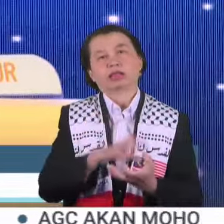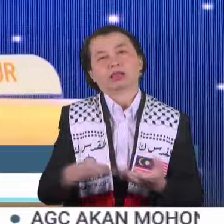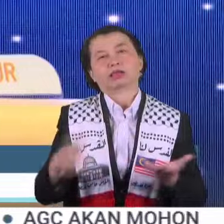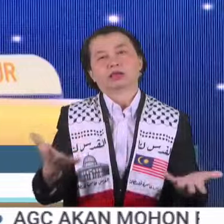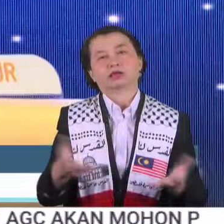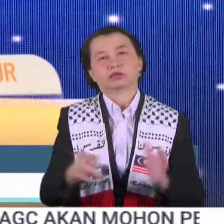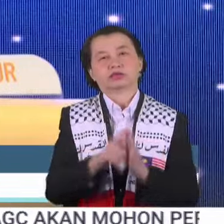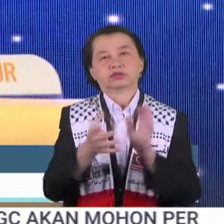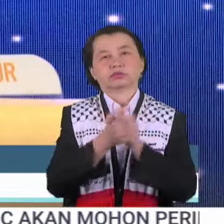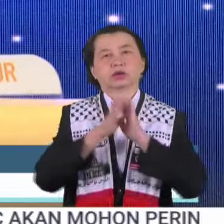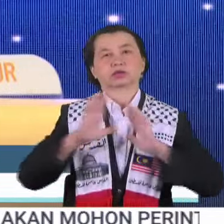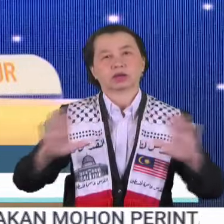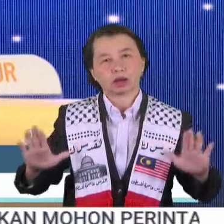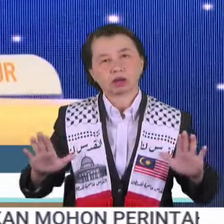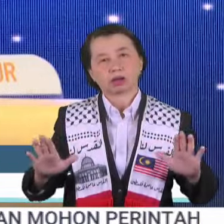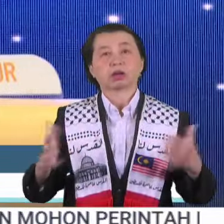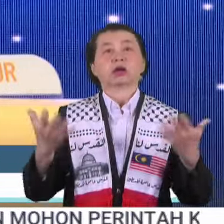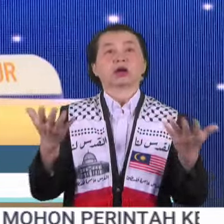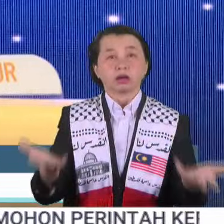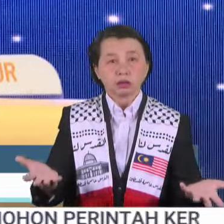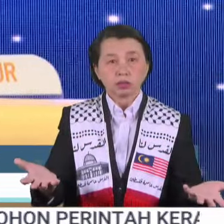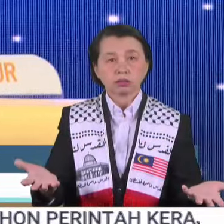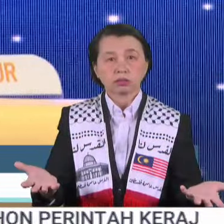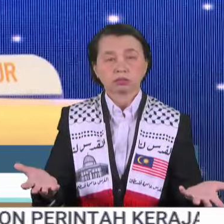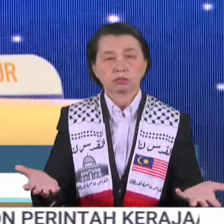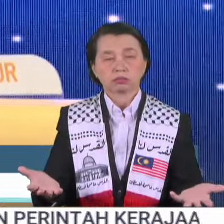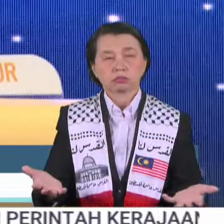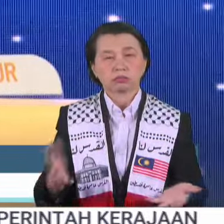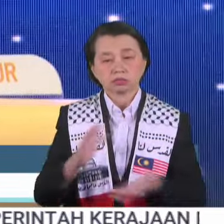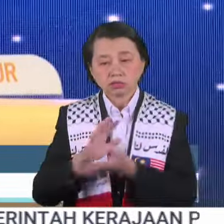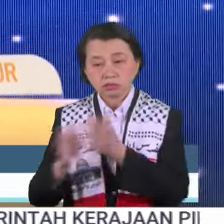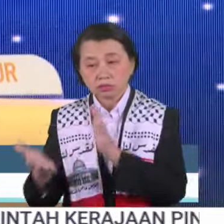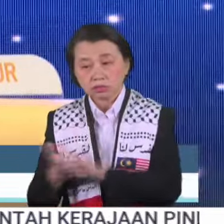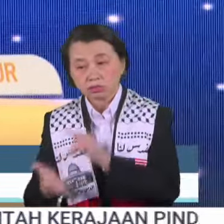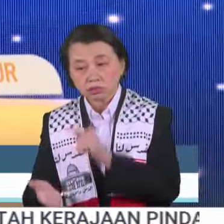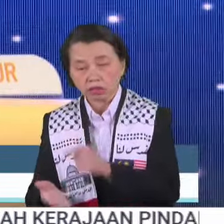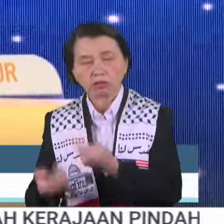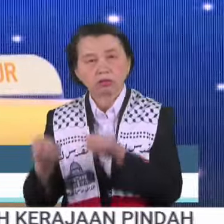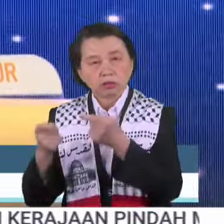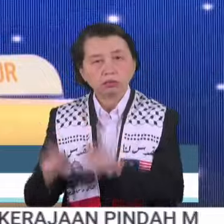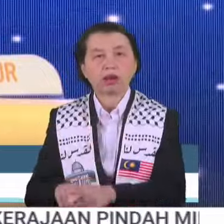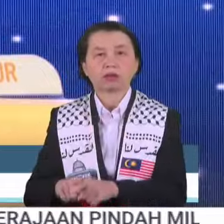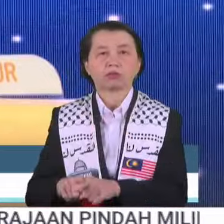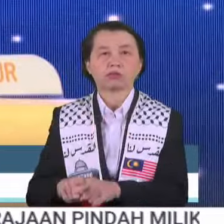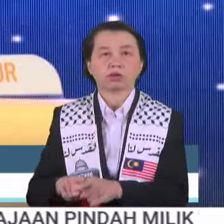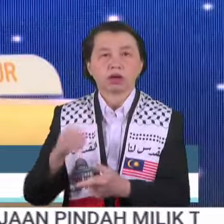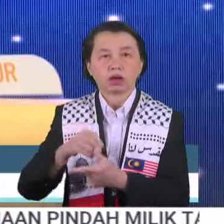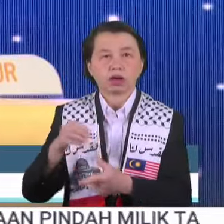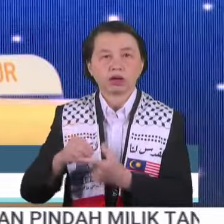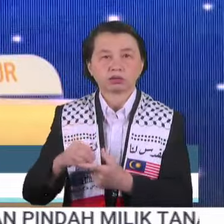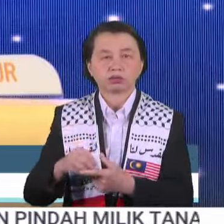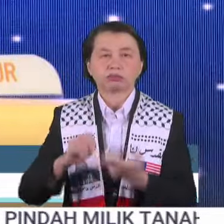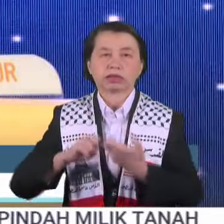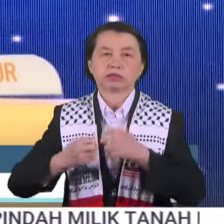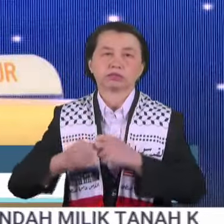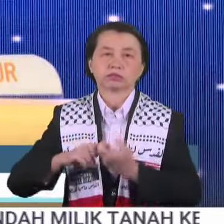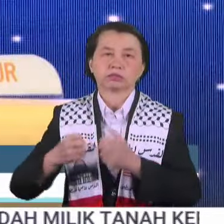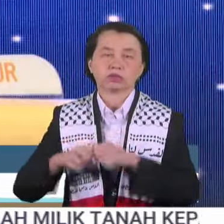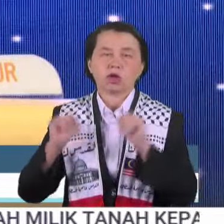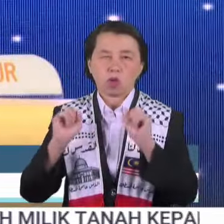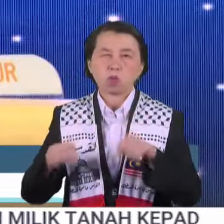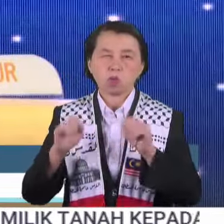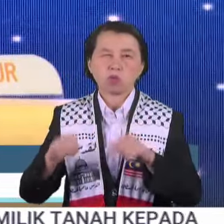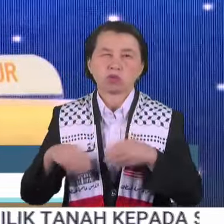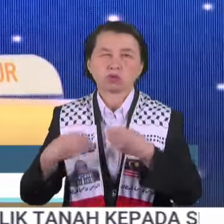menjejaskan keselamatan. Apatah lagi menyebabkan berlakunya perkara ataupun musibah yang